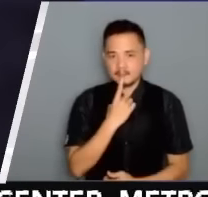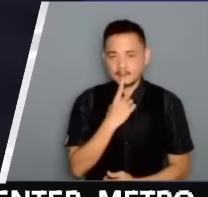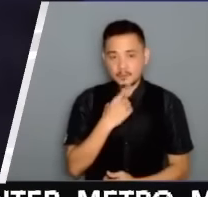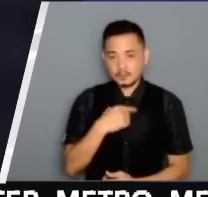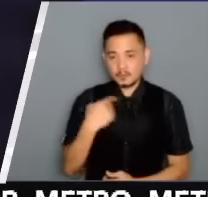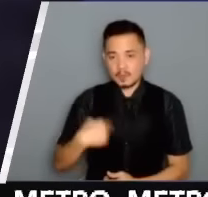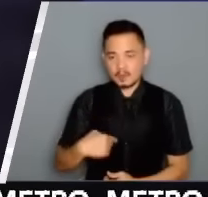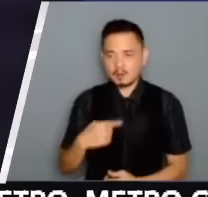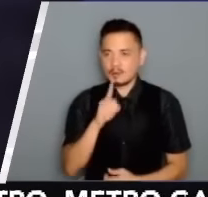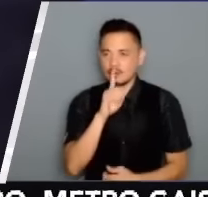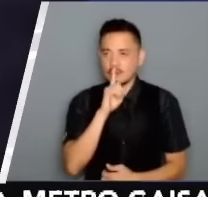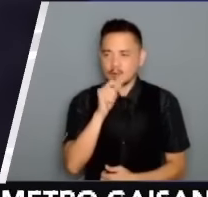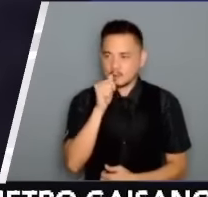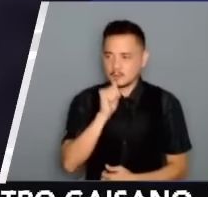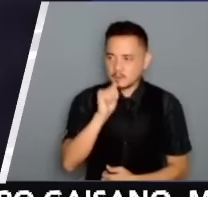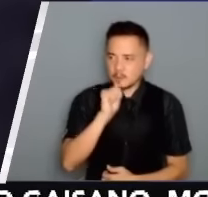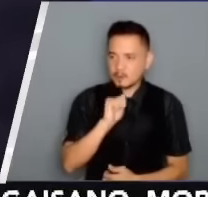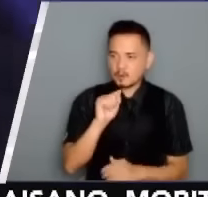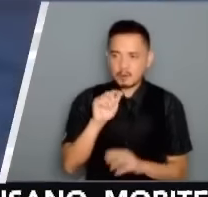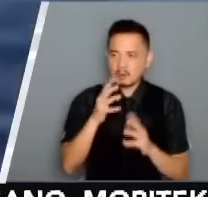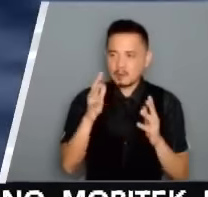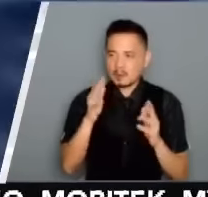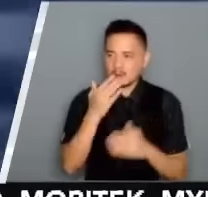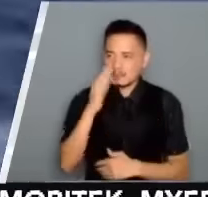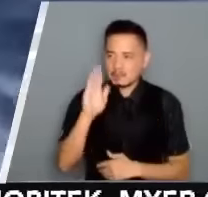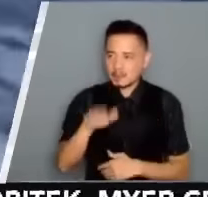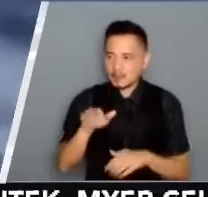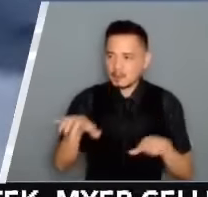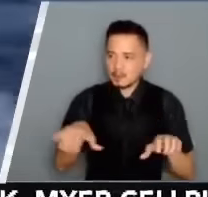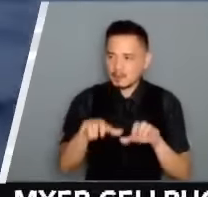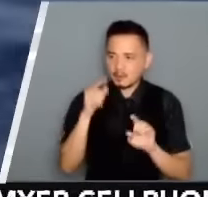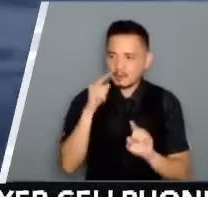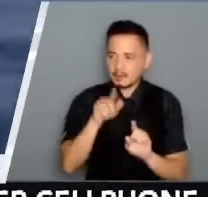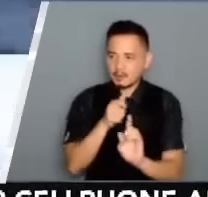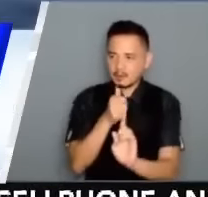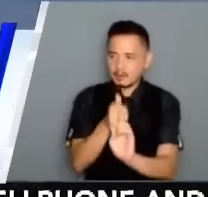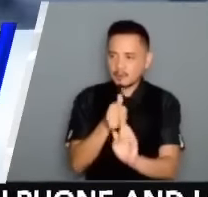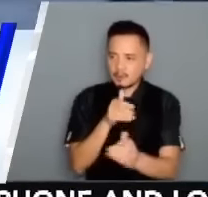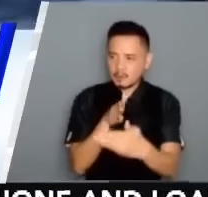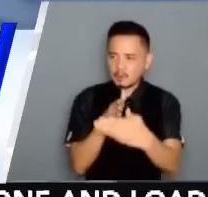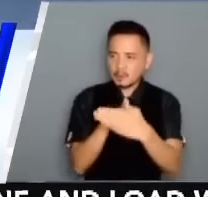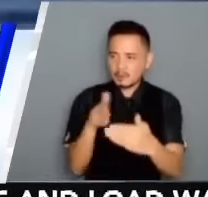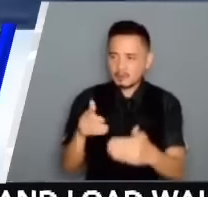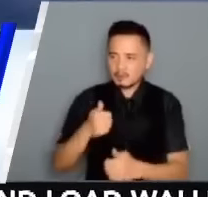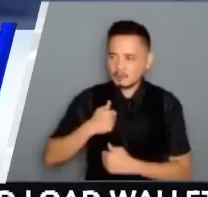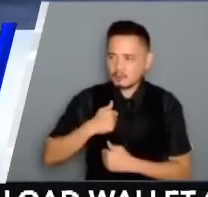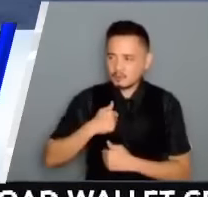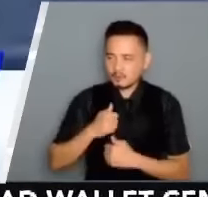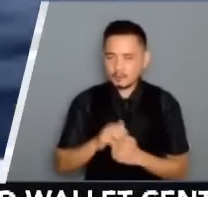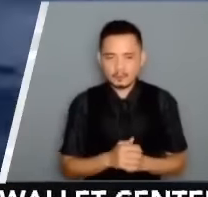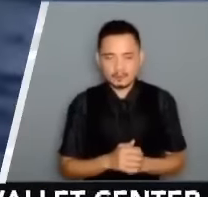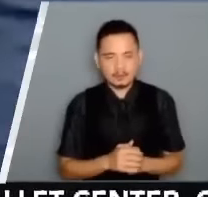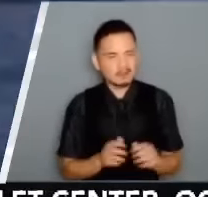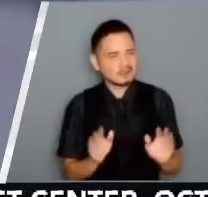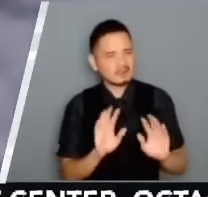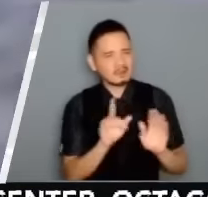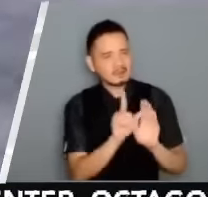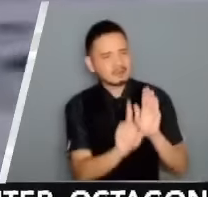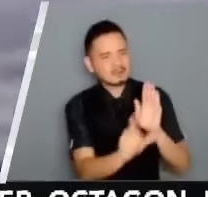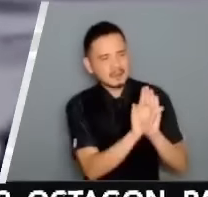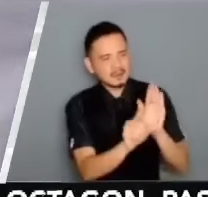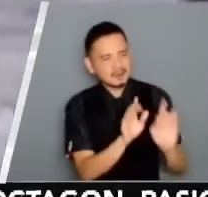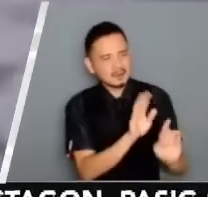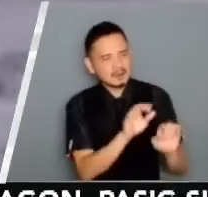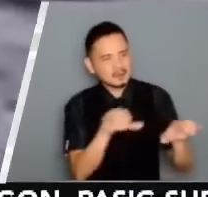hakbang na ginawa laban sa mga sundalo. Ang DFA naman tinawag na illegal at agresibo ang mga ginawa ng China sa misyon sa